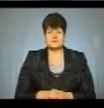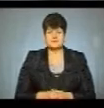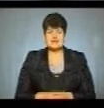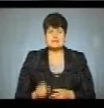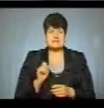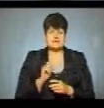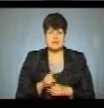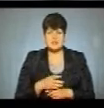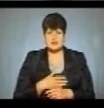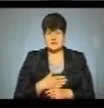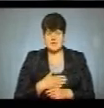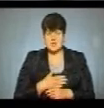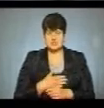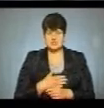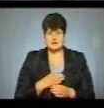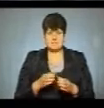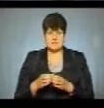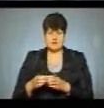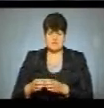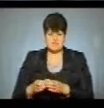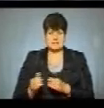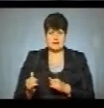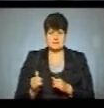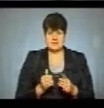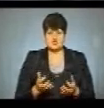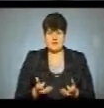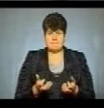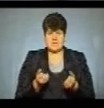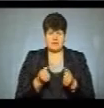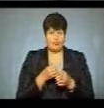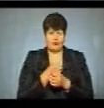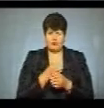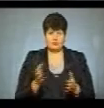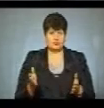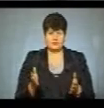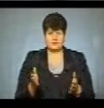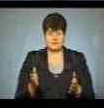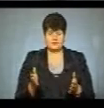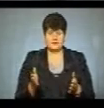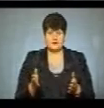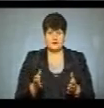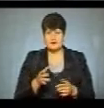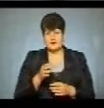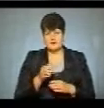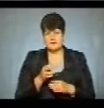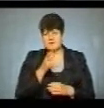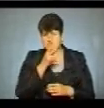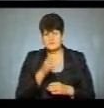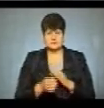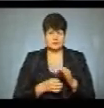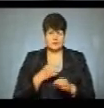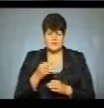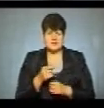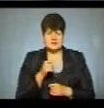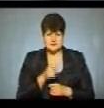завдання наших підрозділів – забезпечити цю підтримку в будь-яку пору доби, в будь-який час за